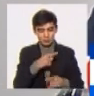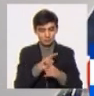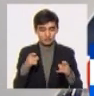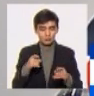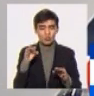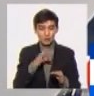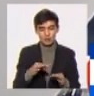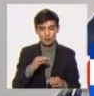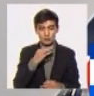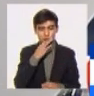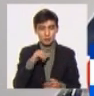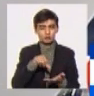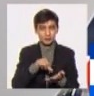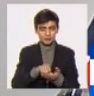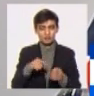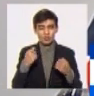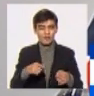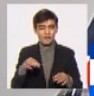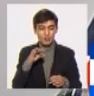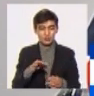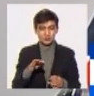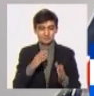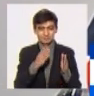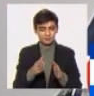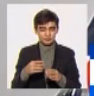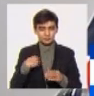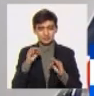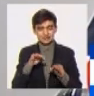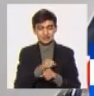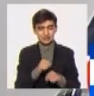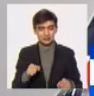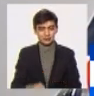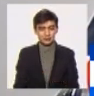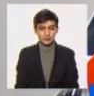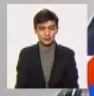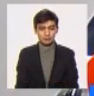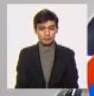позицию любого участника торгов. Это конфиденциальная информация.